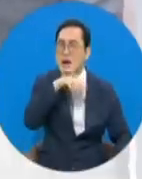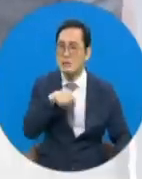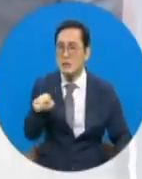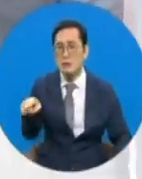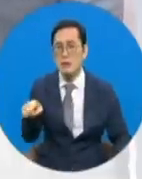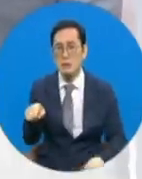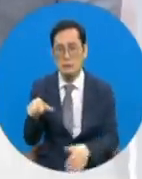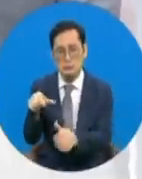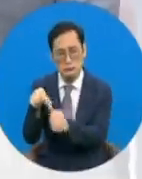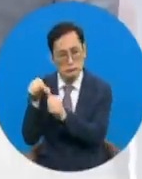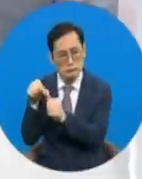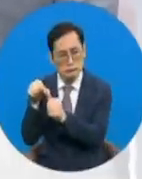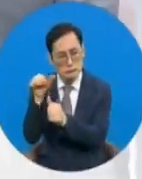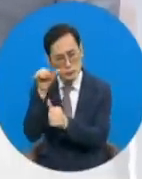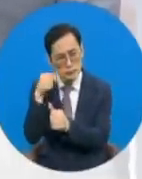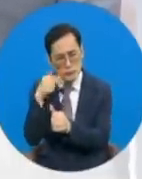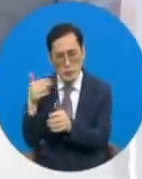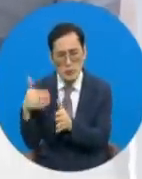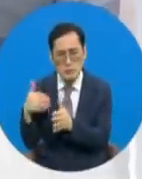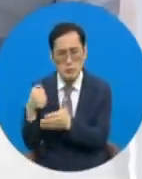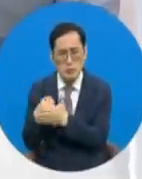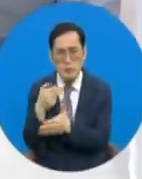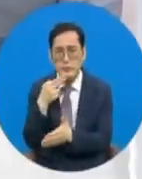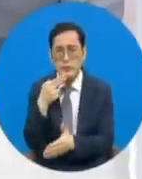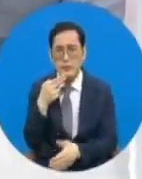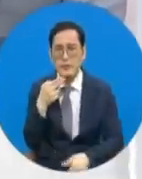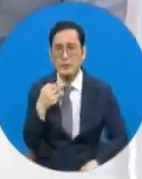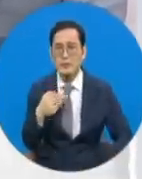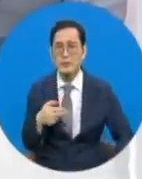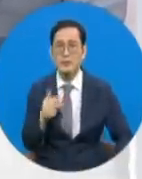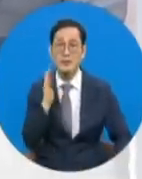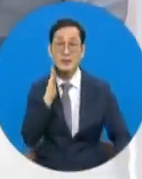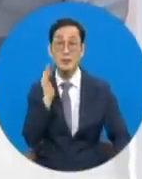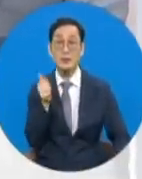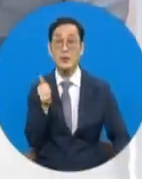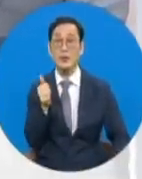그러니까 왜냐하면 지금 상당히 그 대통령께서